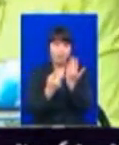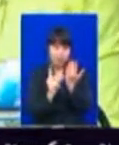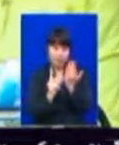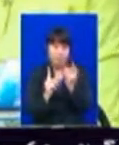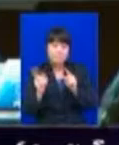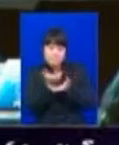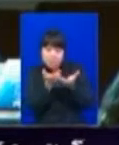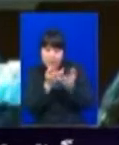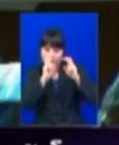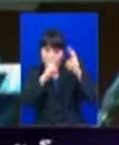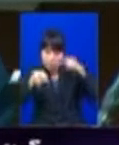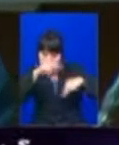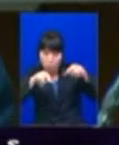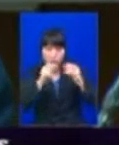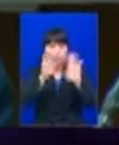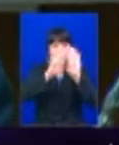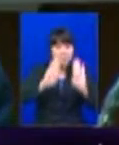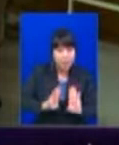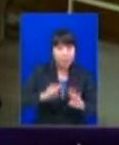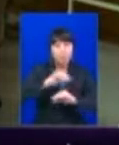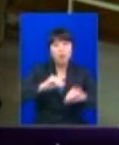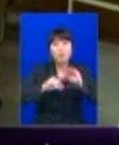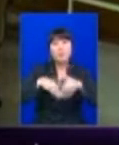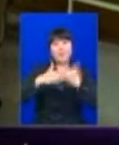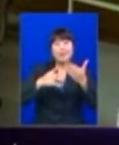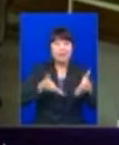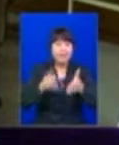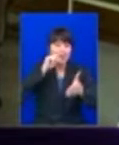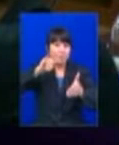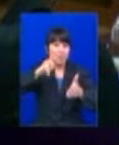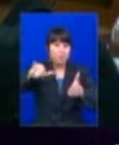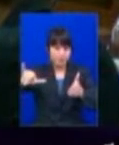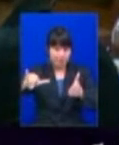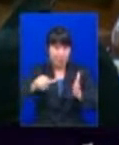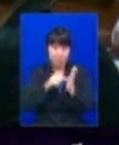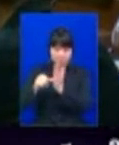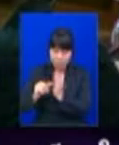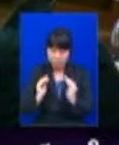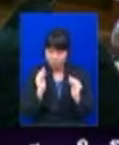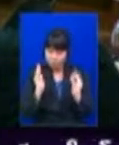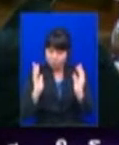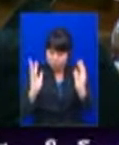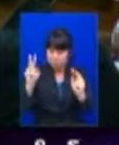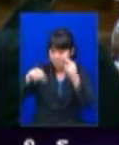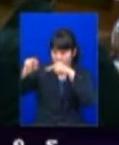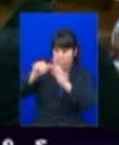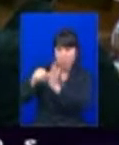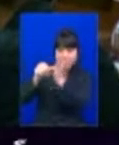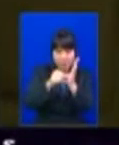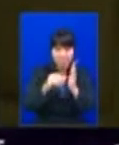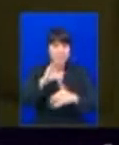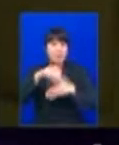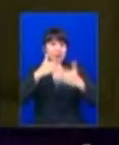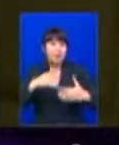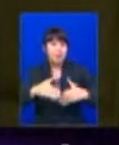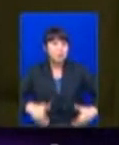าการสำรวจและออกแบบโครงการพัฒนาริมฝั่งแม่น้ำเจ้าพระยาเพื่อปรับปรุงทัศนียภาพและพัฒนาคุณภาพชีวิต